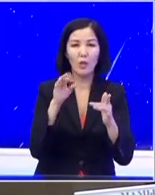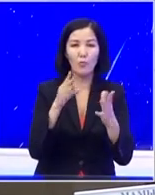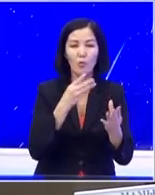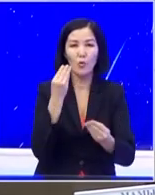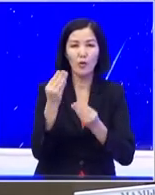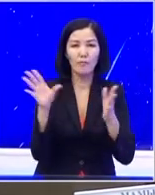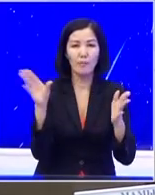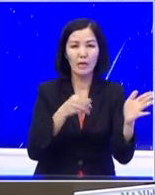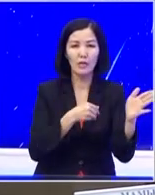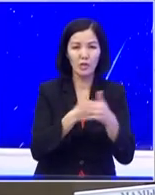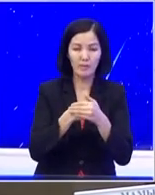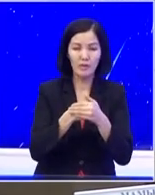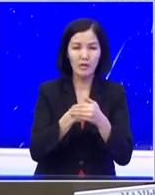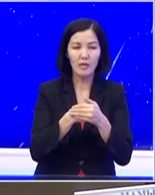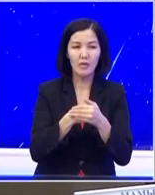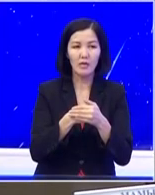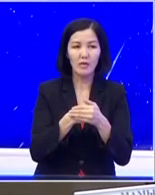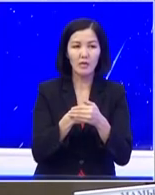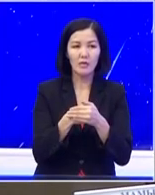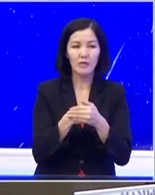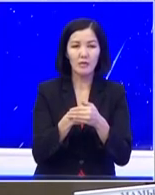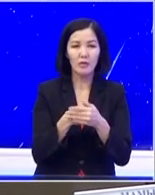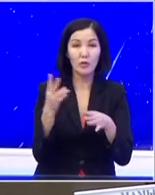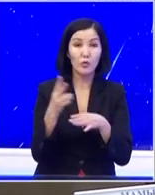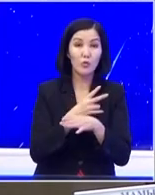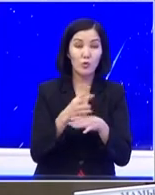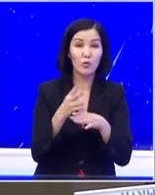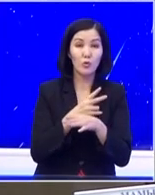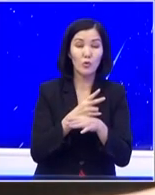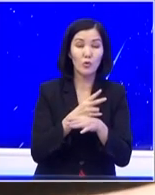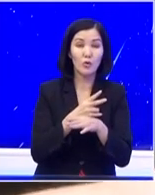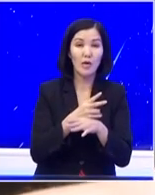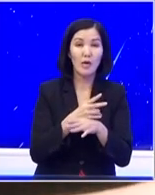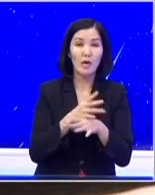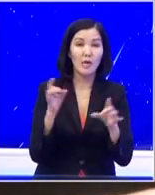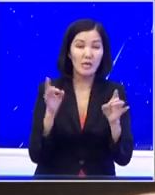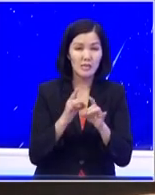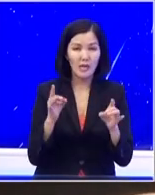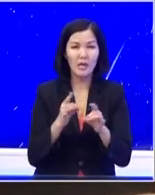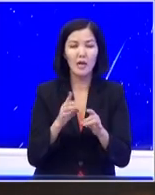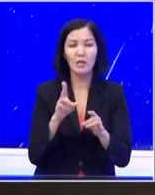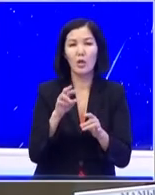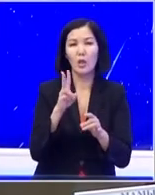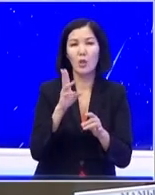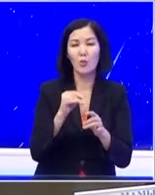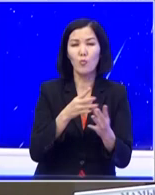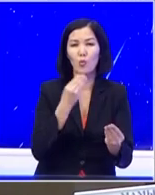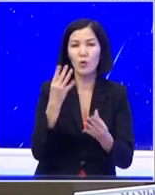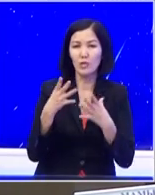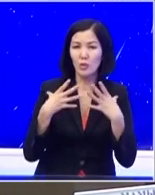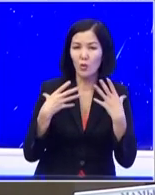мекемелері бәрі жабық болады. Онан кейін түнгі клубтар, кальян барлардың бәрі жабық болатын болады. Балалар сауықтыратын